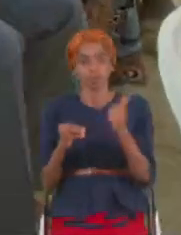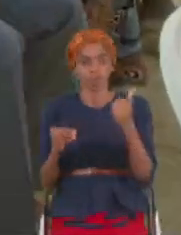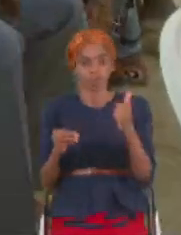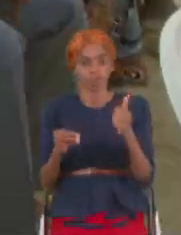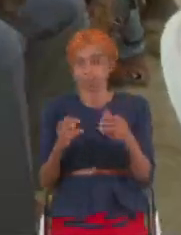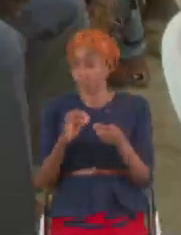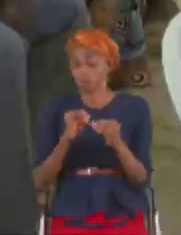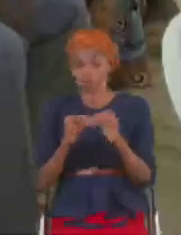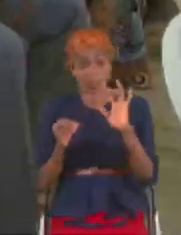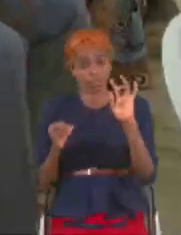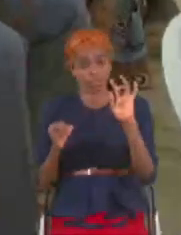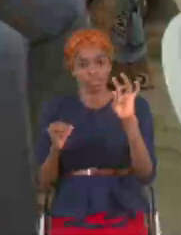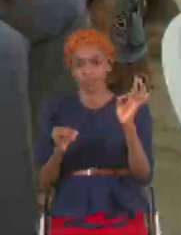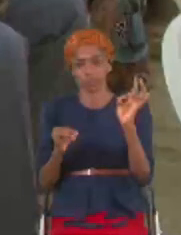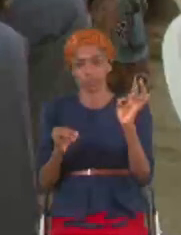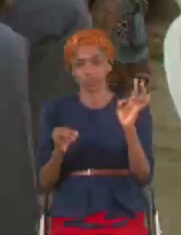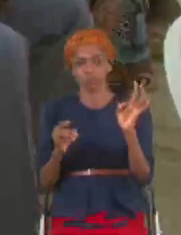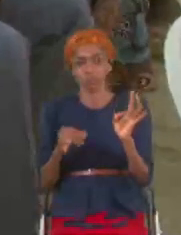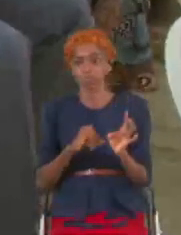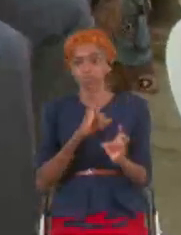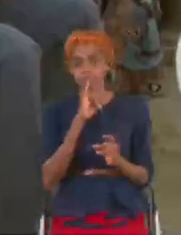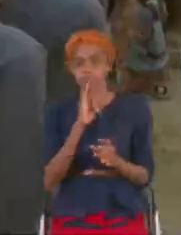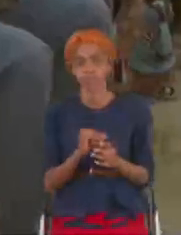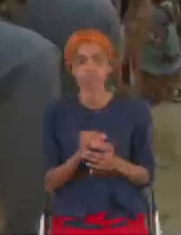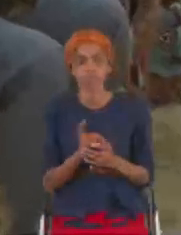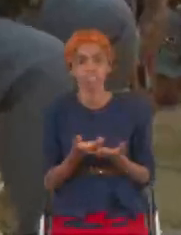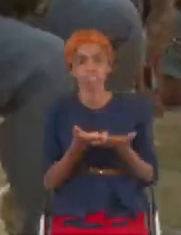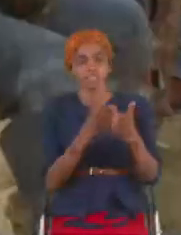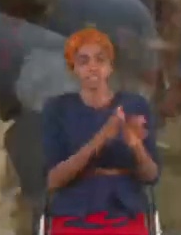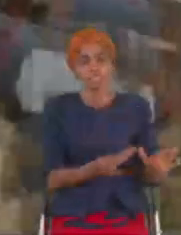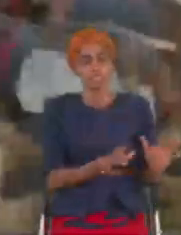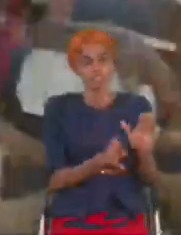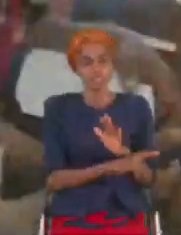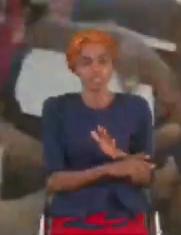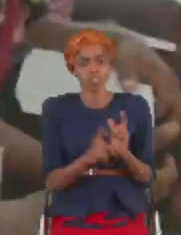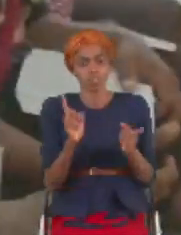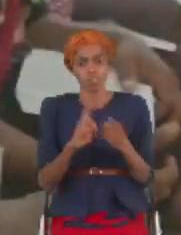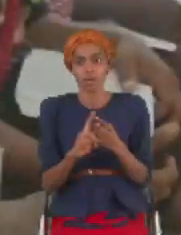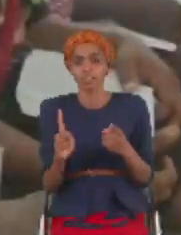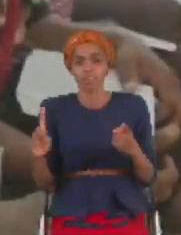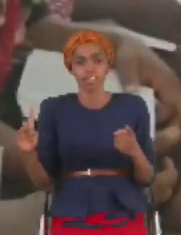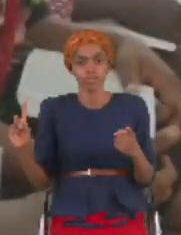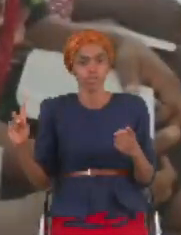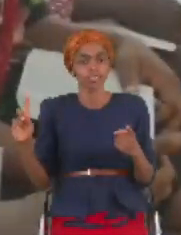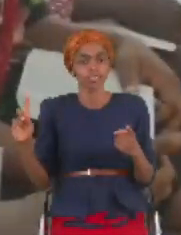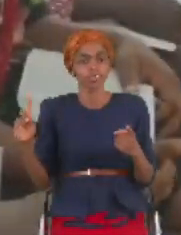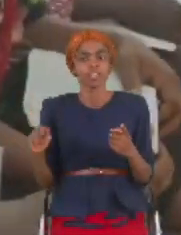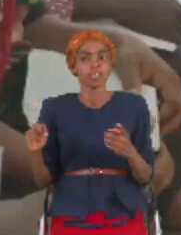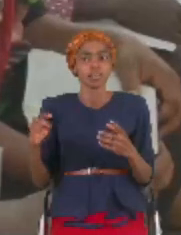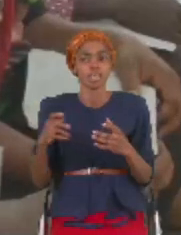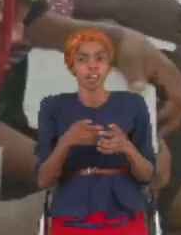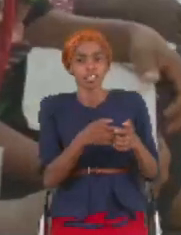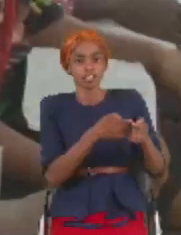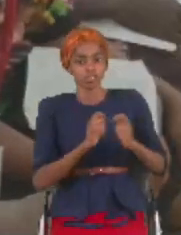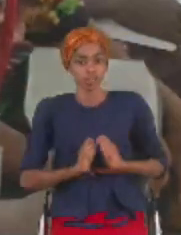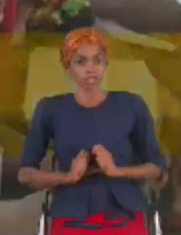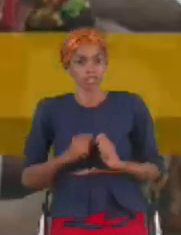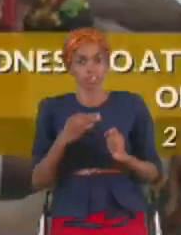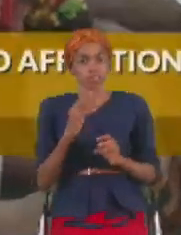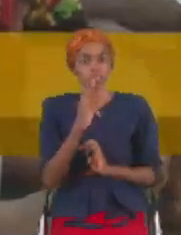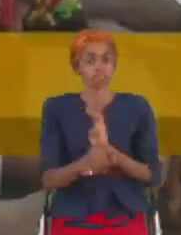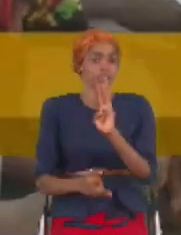septièmement c'est mourir mourir aux attractions et aux affections du monde